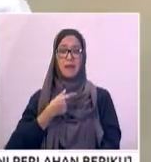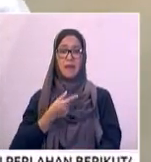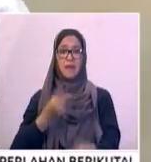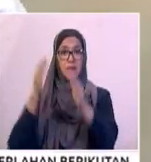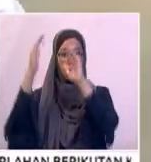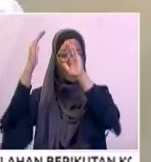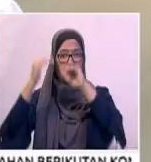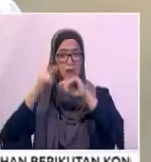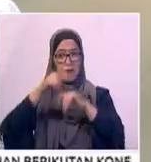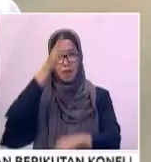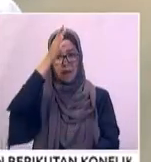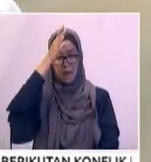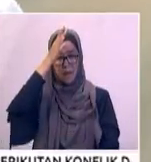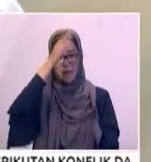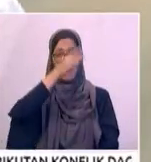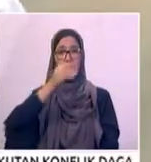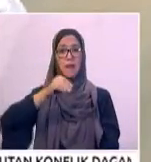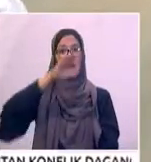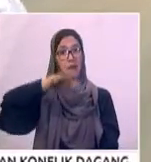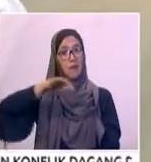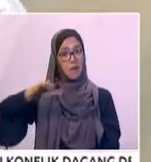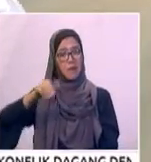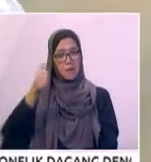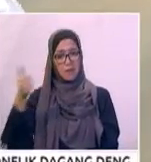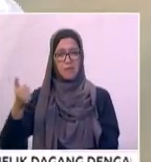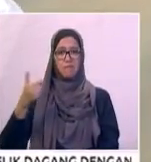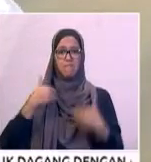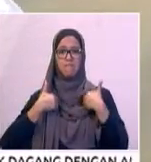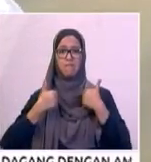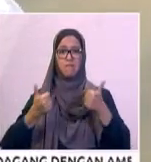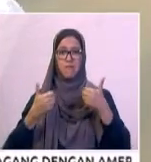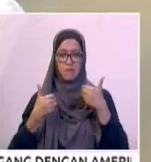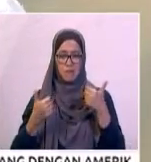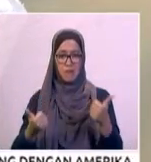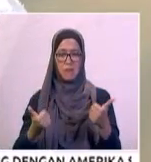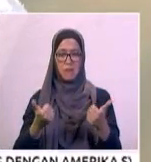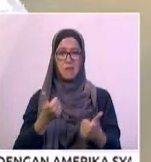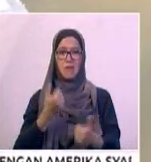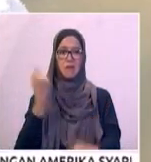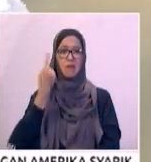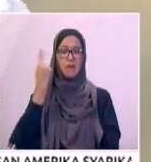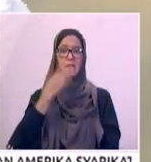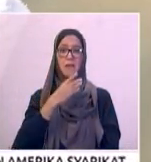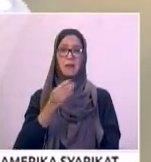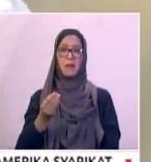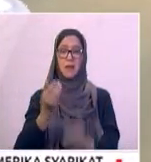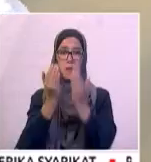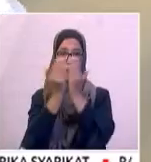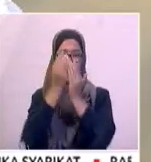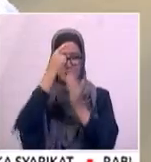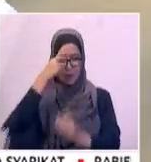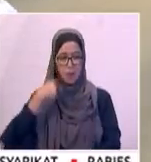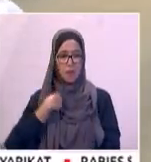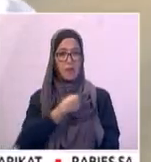dan adik-beradik yang lain semua sihat-sihat selalu. Doakan kami di sini sihat-sihat dan alhamdulillah kami semua